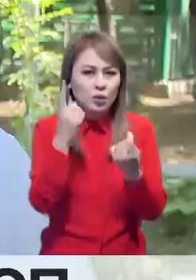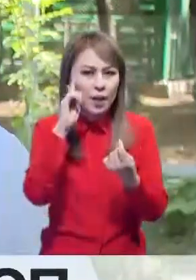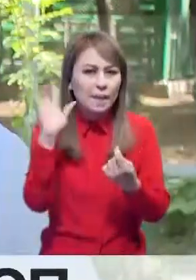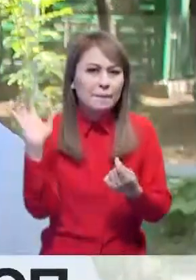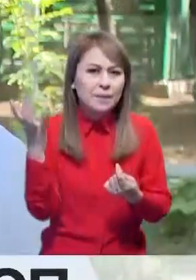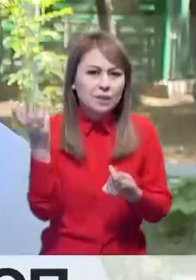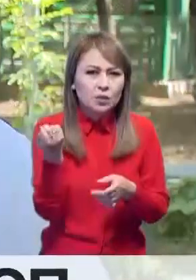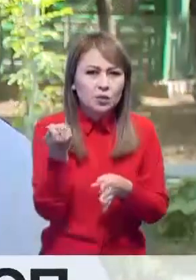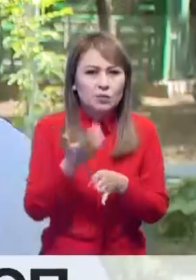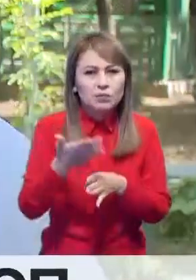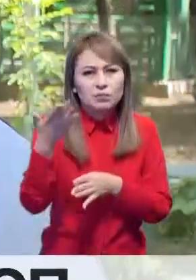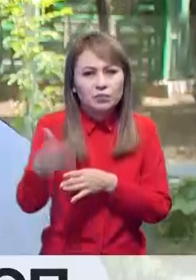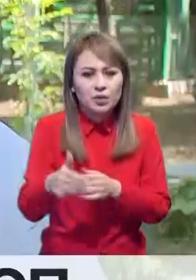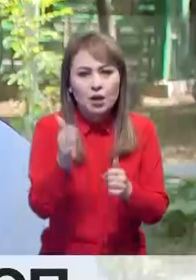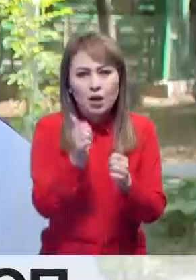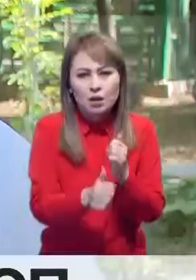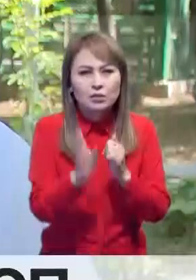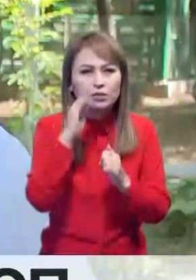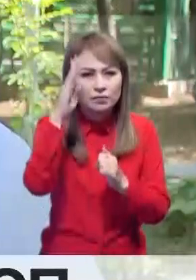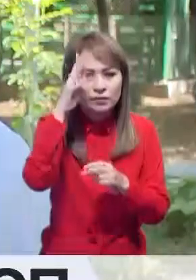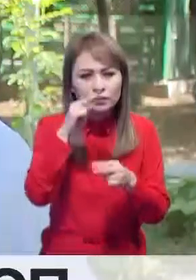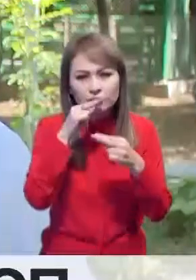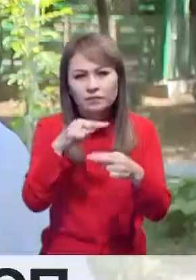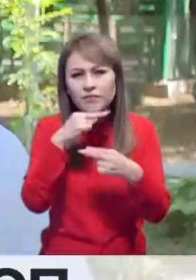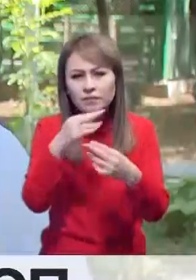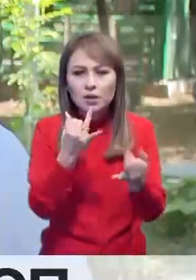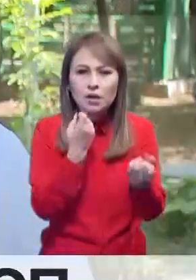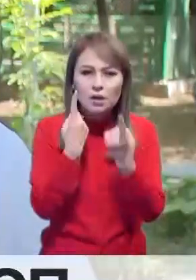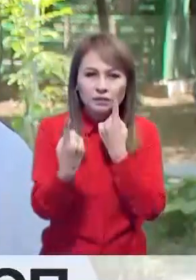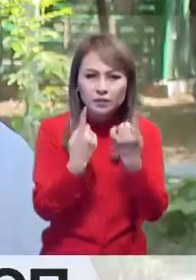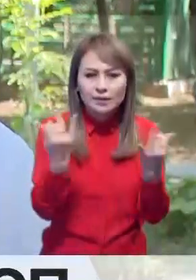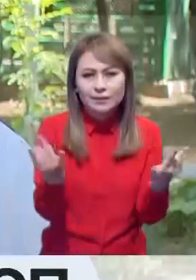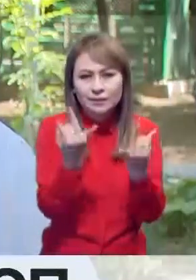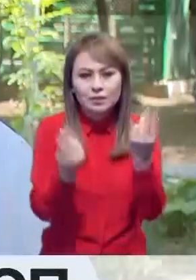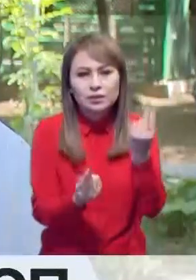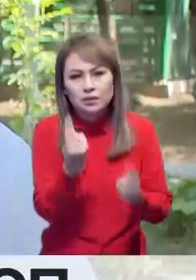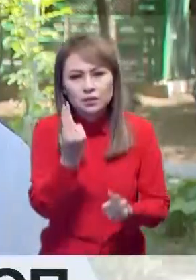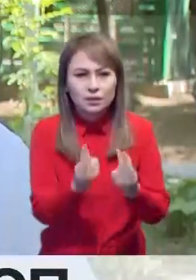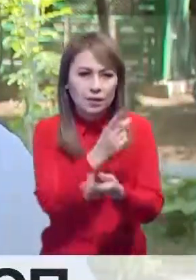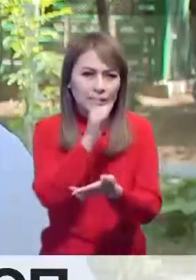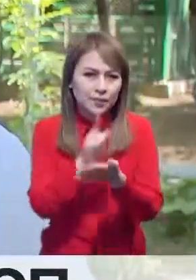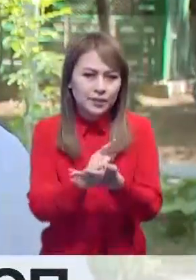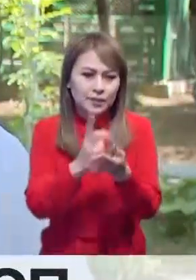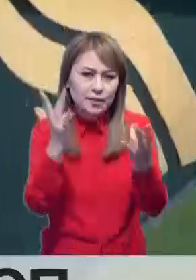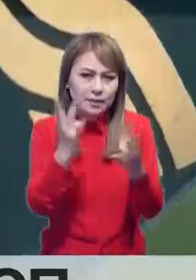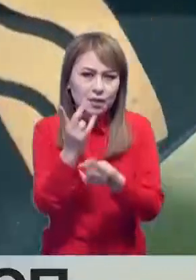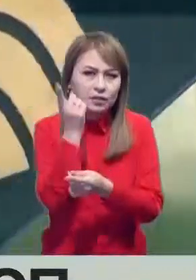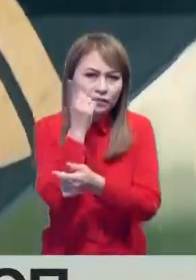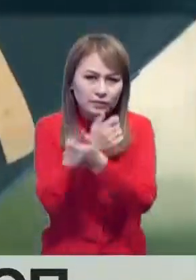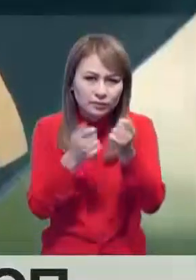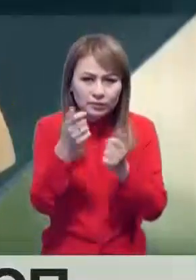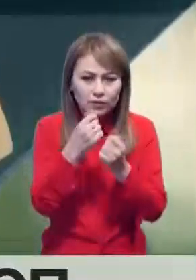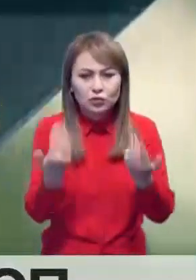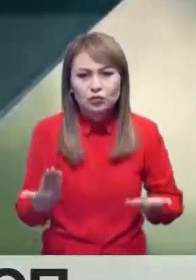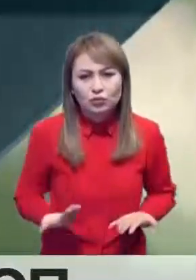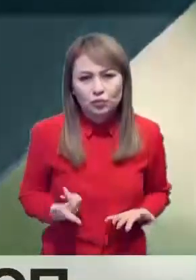дамуы кешеуілдейді. Әр ата-ана баласына көп көңіл бөліп, әңгімелесіп, қызықты ойындар ойнап тұру керек. Гаджеттерді бүлдіршіндердің